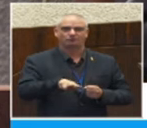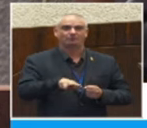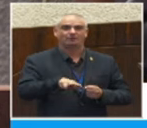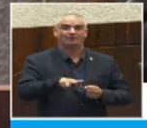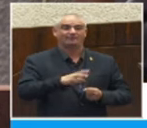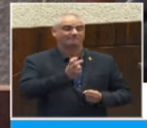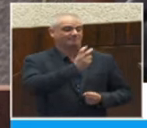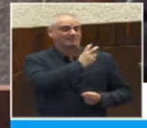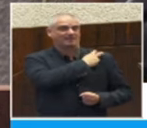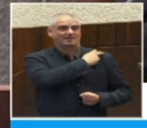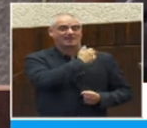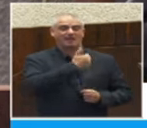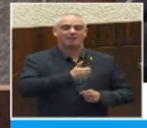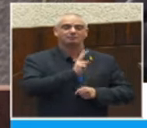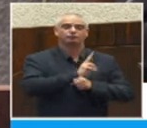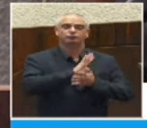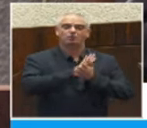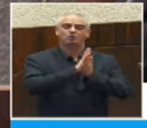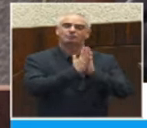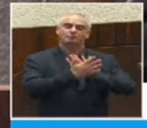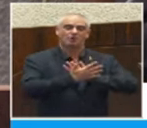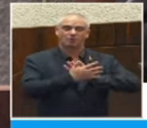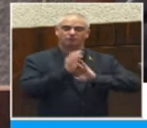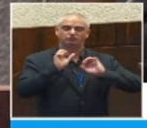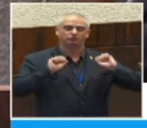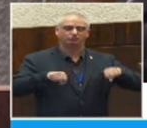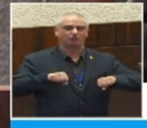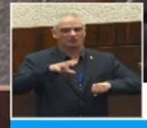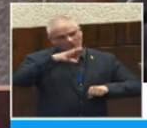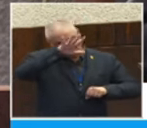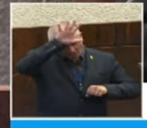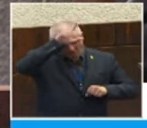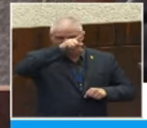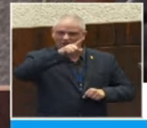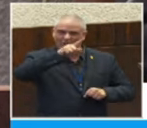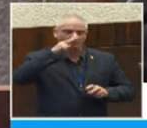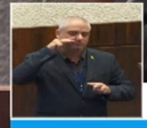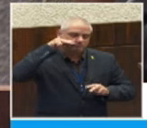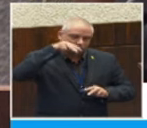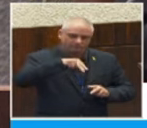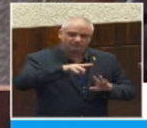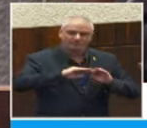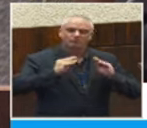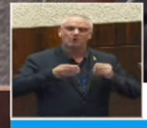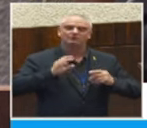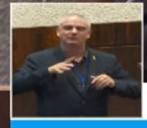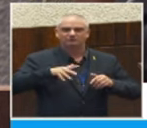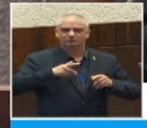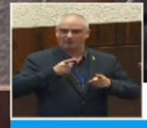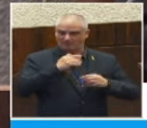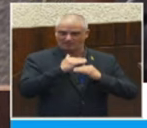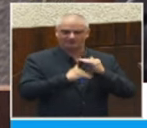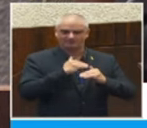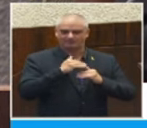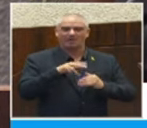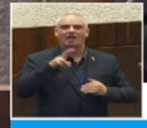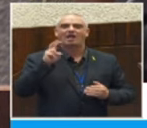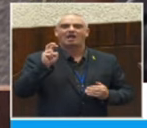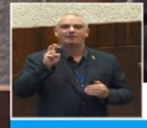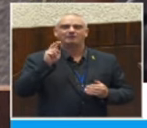ממשמרות המהפכה של שלטון האייתולות המשקיף במועצת הג'יהאד של חיזבאללה, עבאס